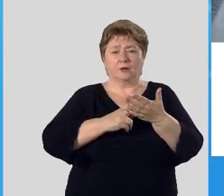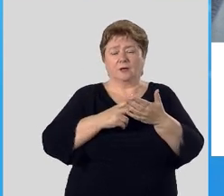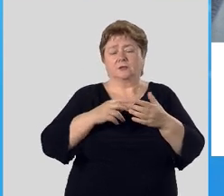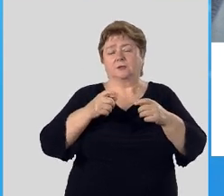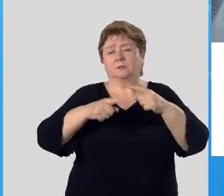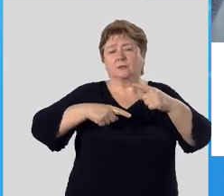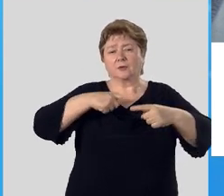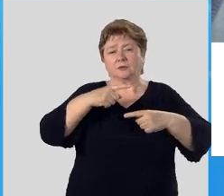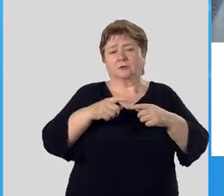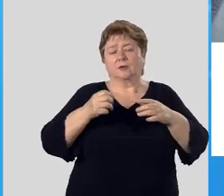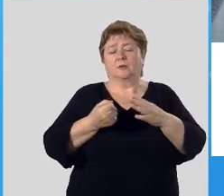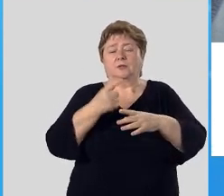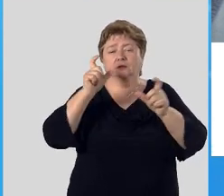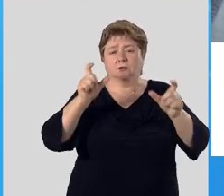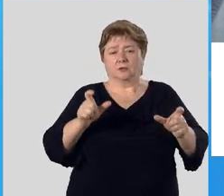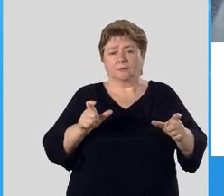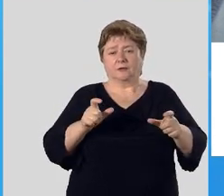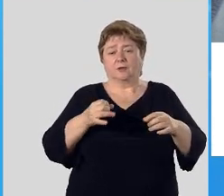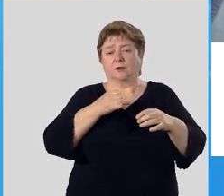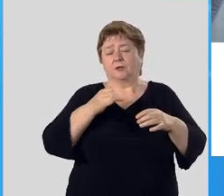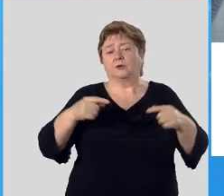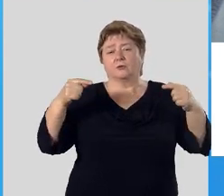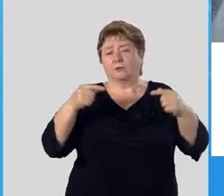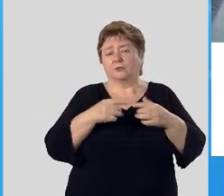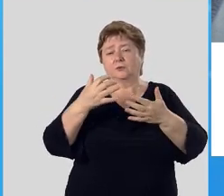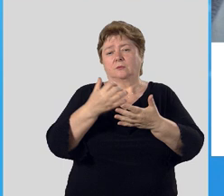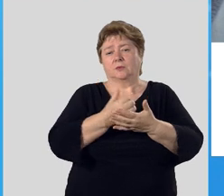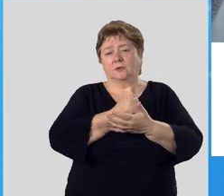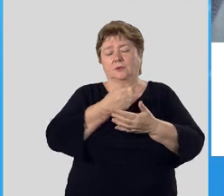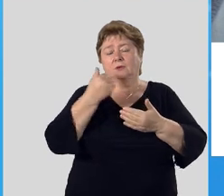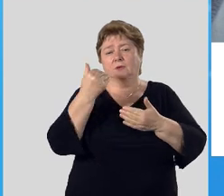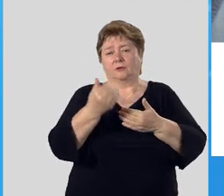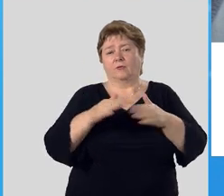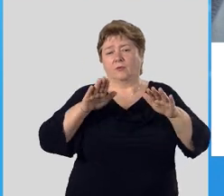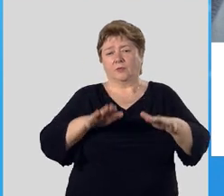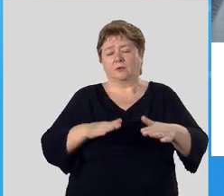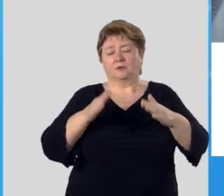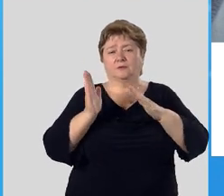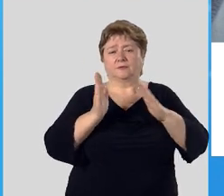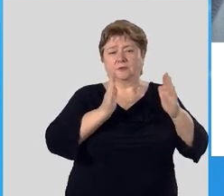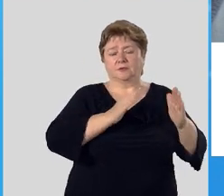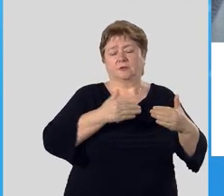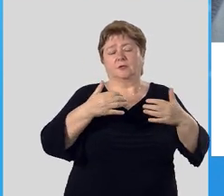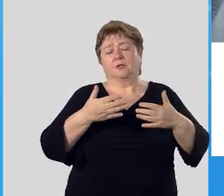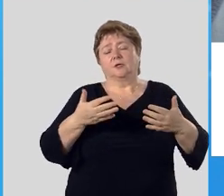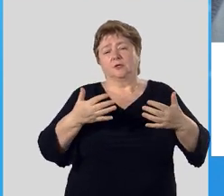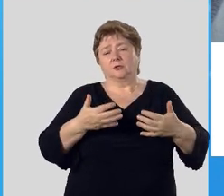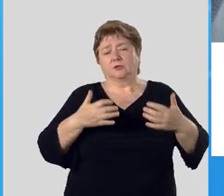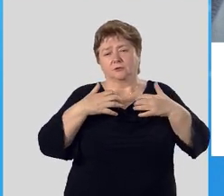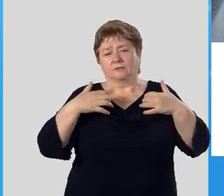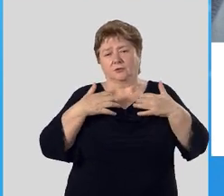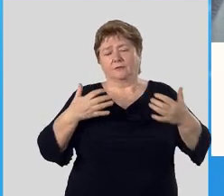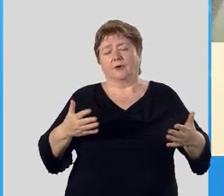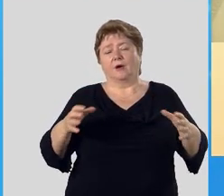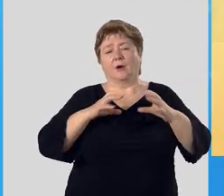эволюционное происхождение человека и четко определяет его места в системе животного мира